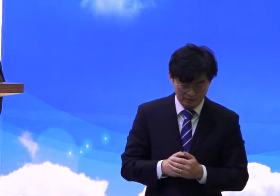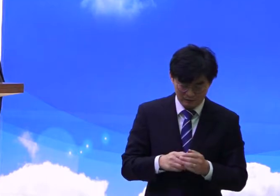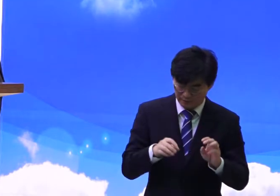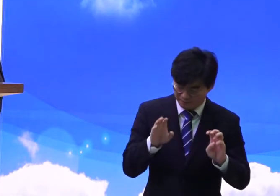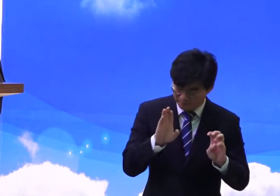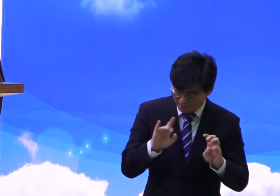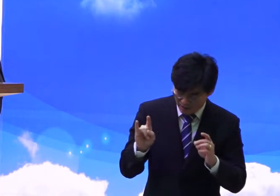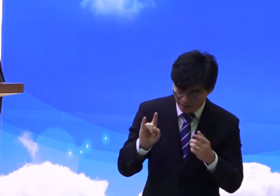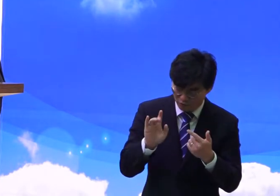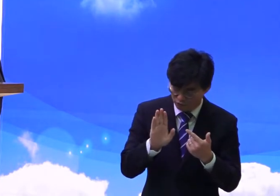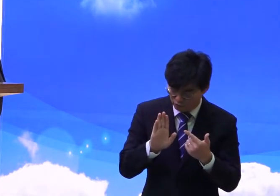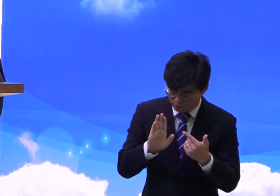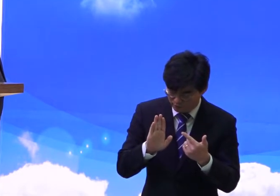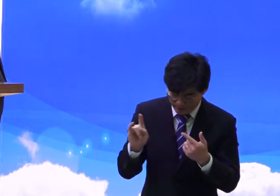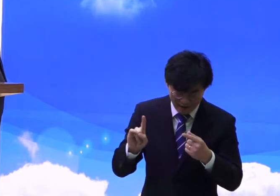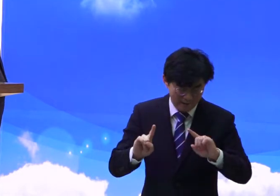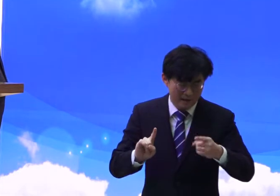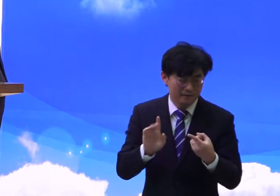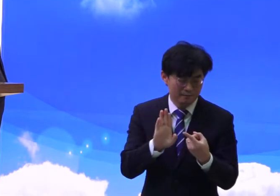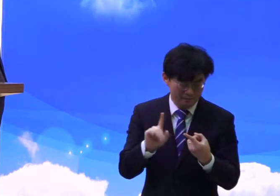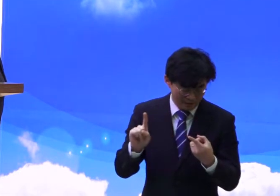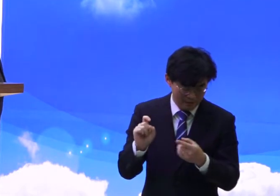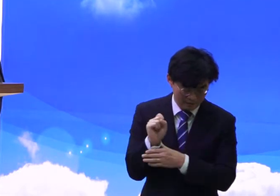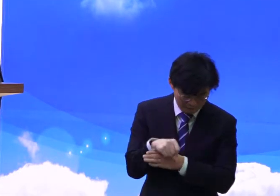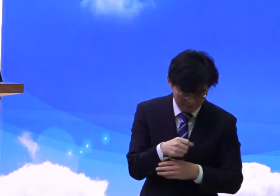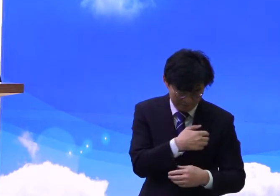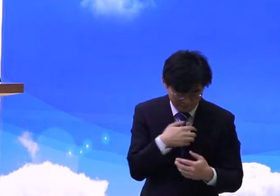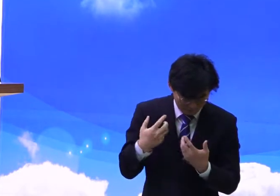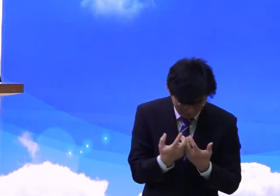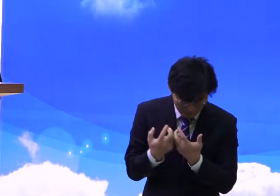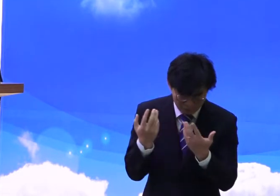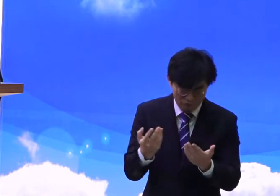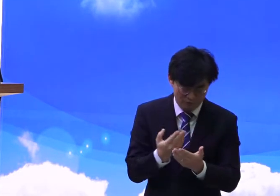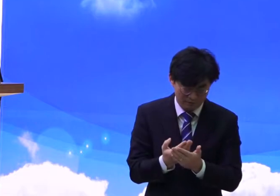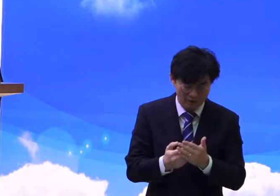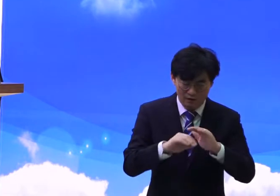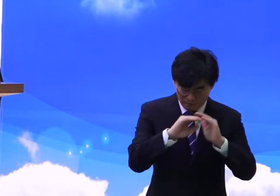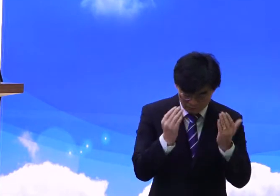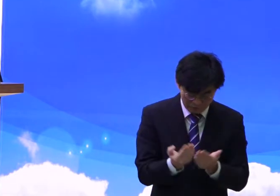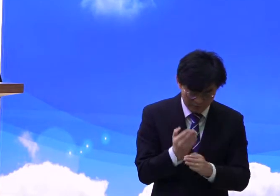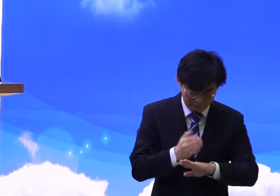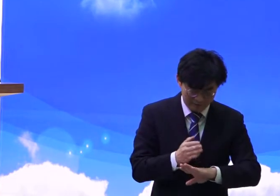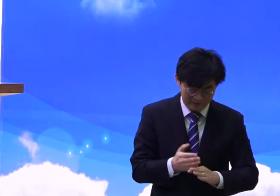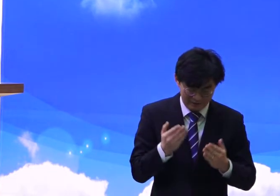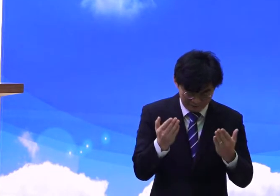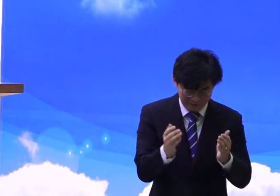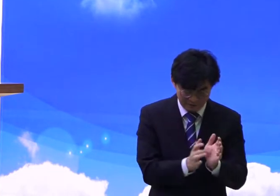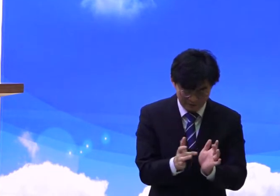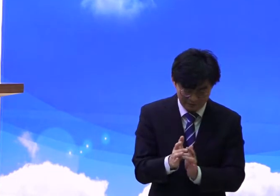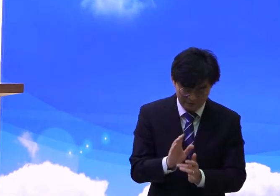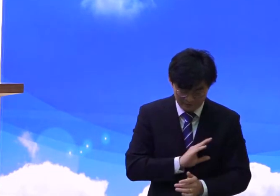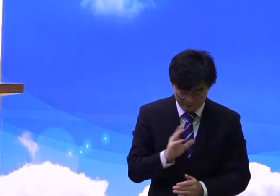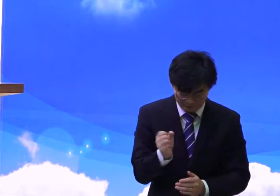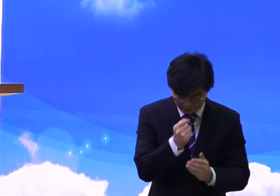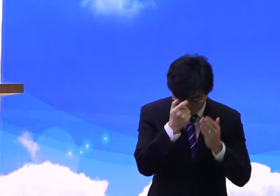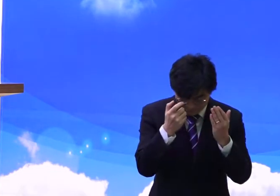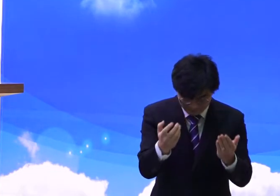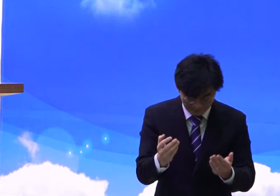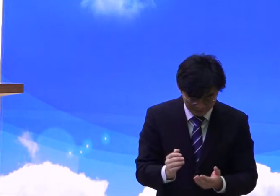60배, 100배의 결실을 맺게 하여 주옵소서. 모든 것 감사드리며 예수님의 귀하신 이름으로